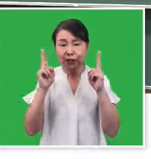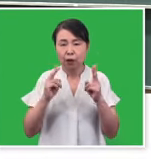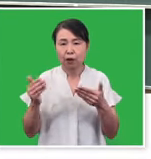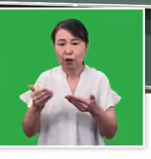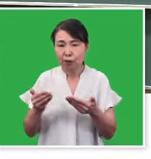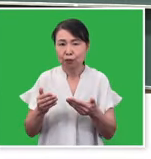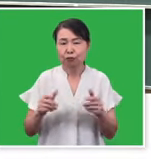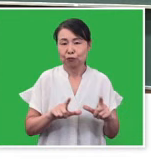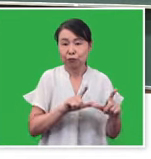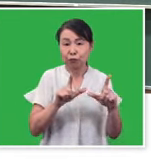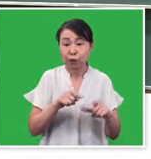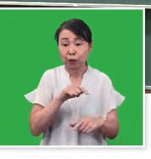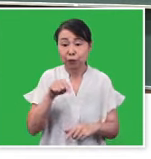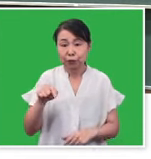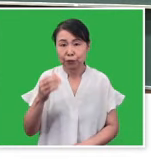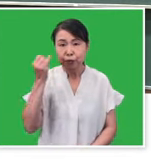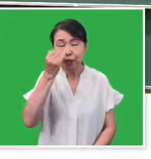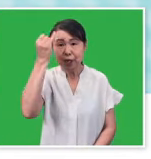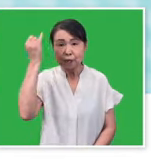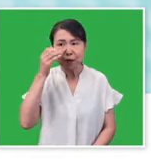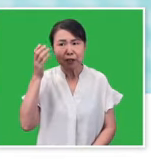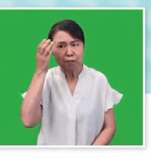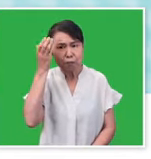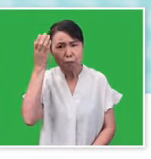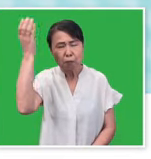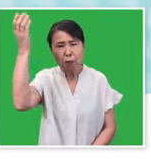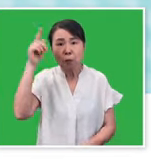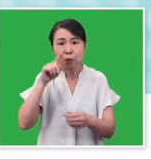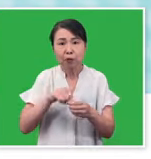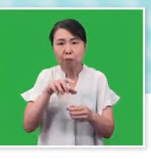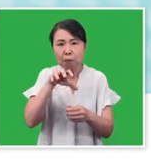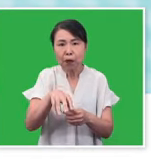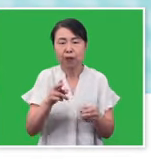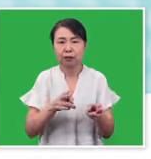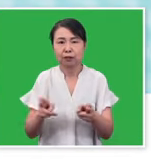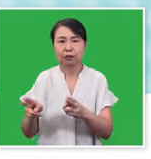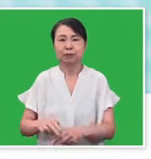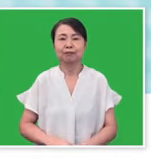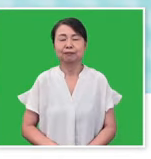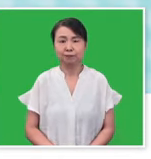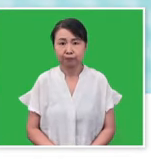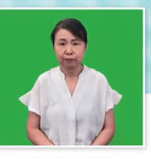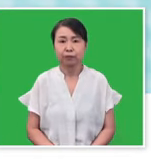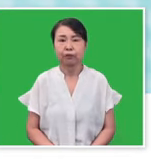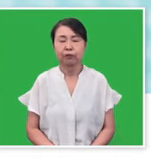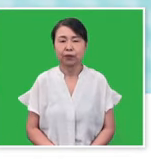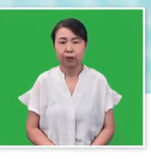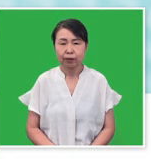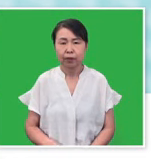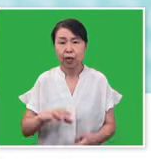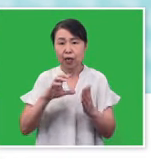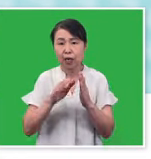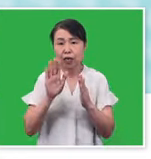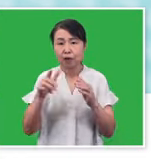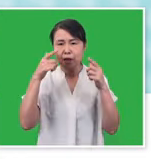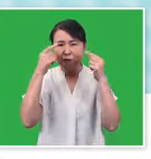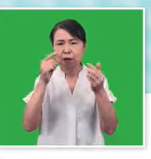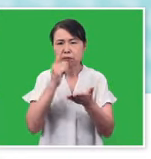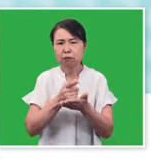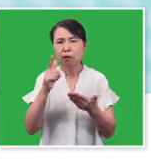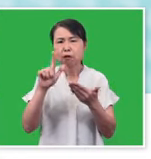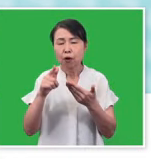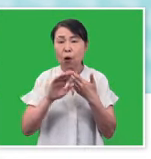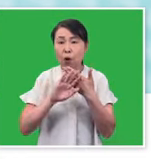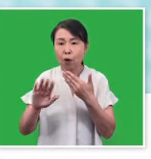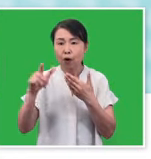くイメージや暮らすイメージを学生に持っていただくための機会を作っています。今回の岩手大学を含め県